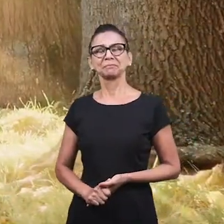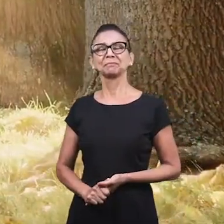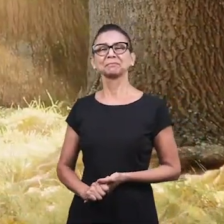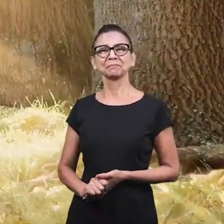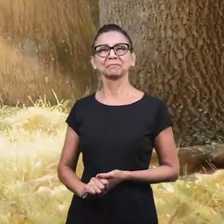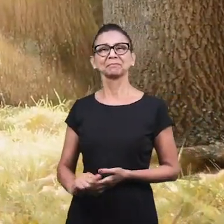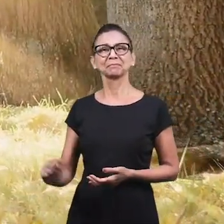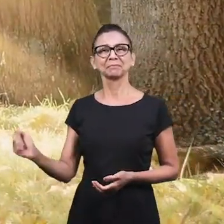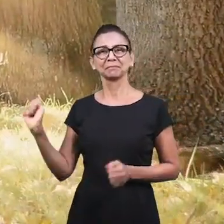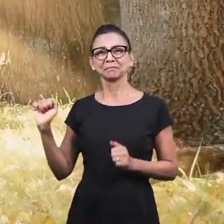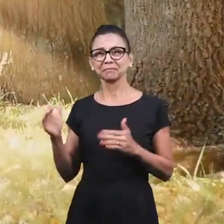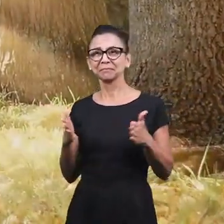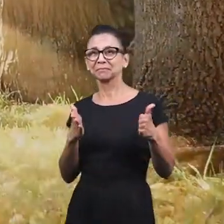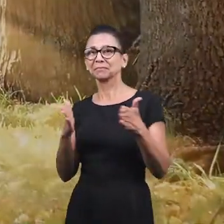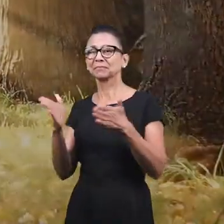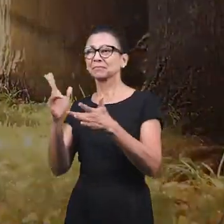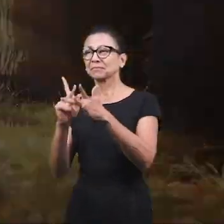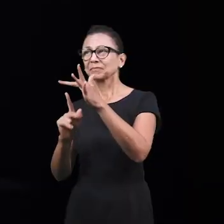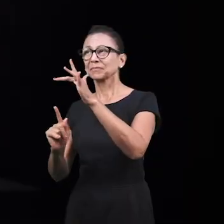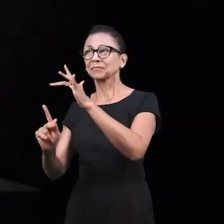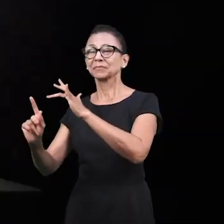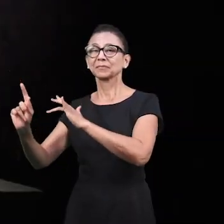Зовет тебя в свет.